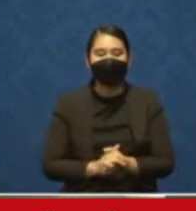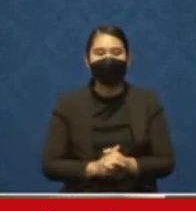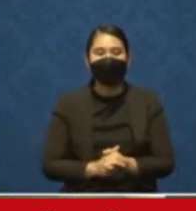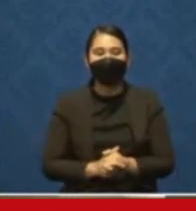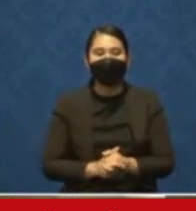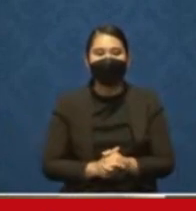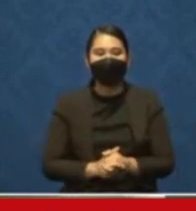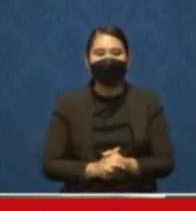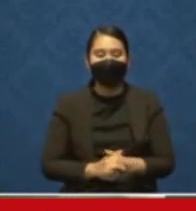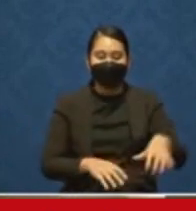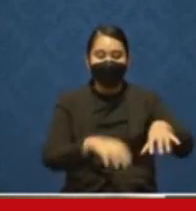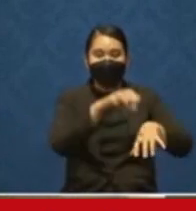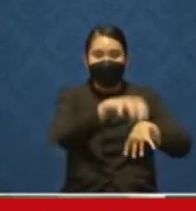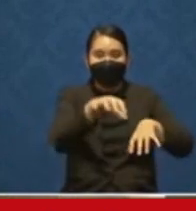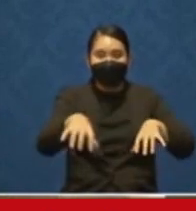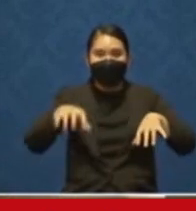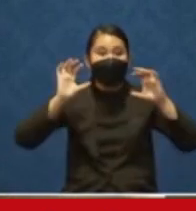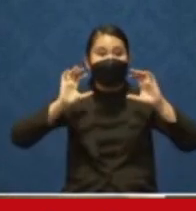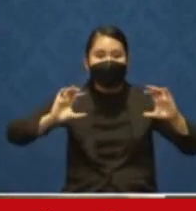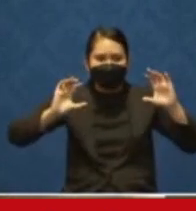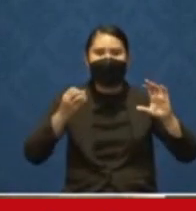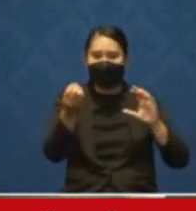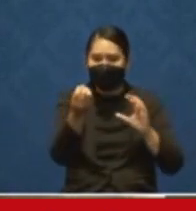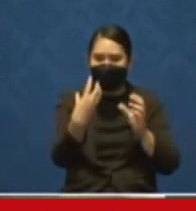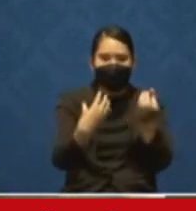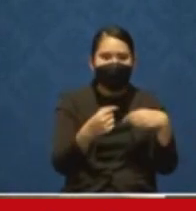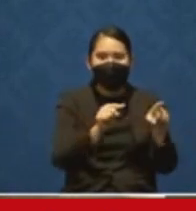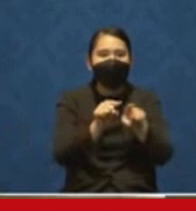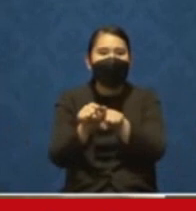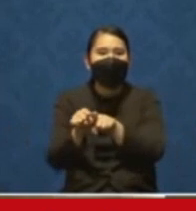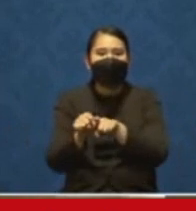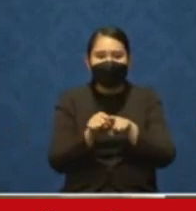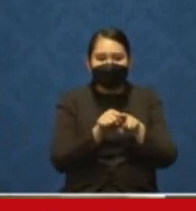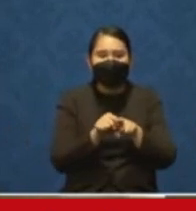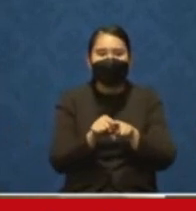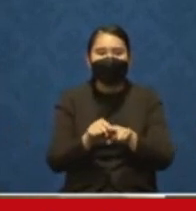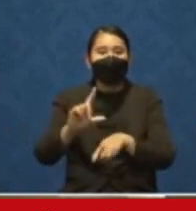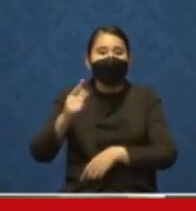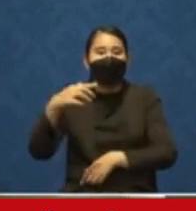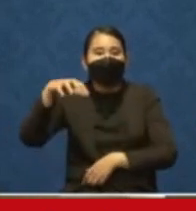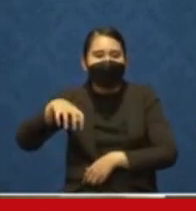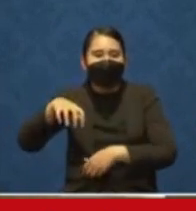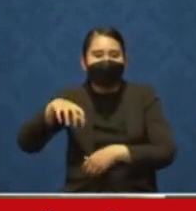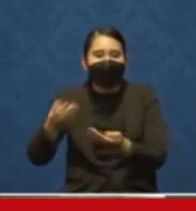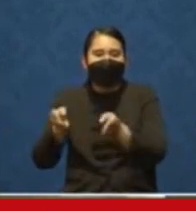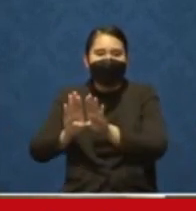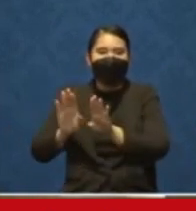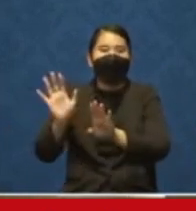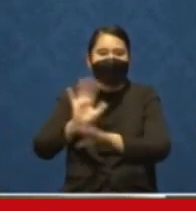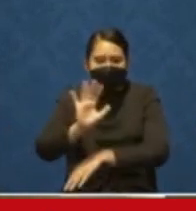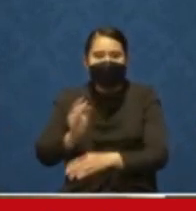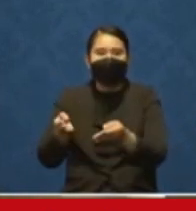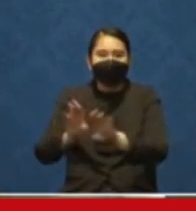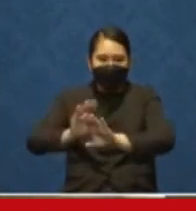เขาเจอกันมาชี้แนะทางออกทุกอย่างถ้าไม่เอาและหน่วยงานทุกหน่วยงาน